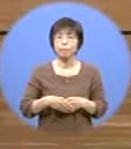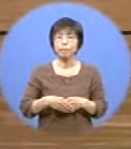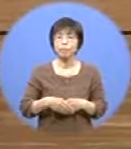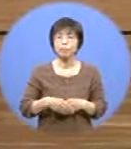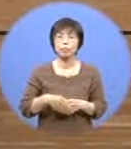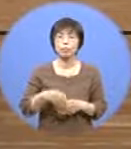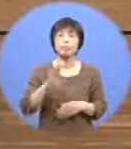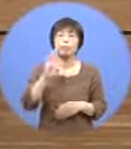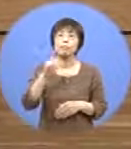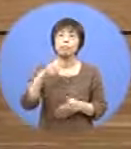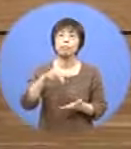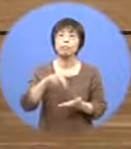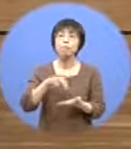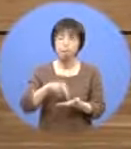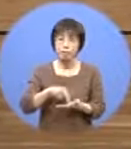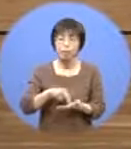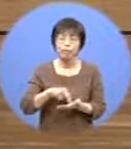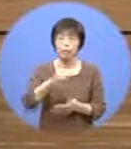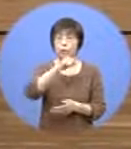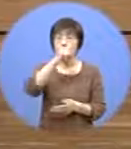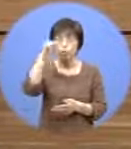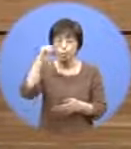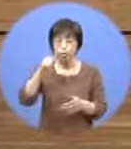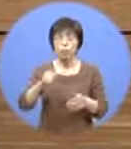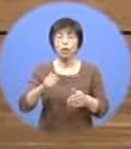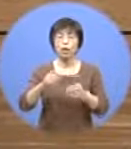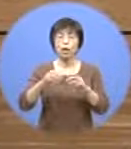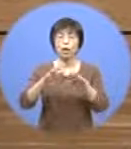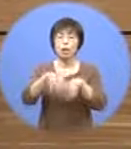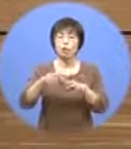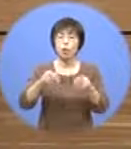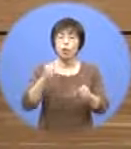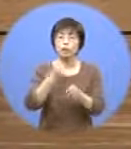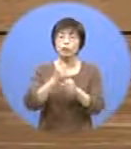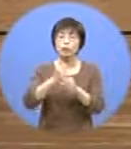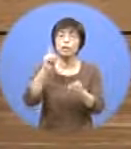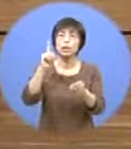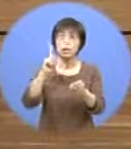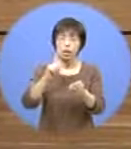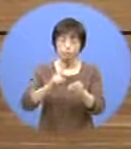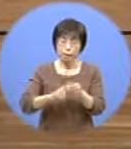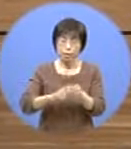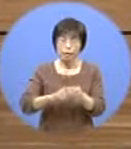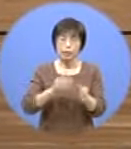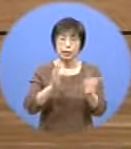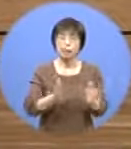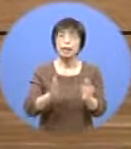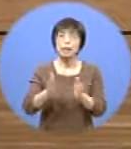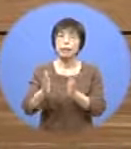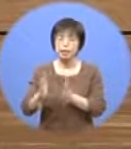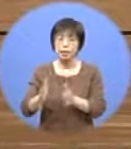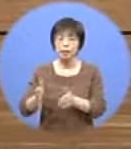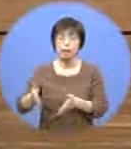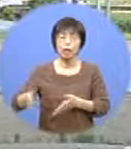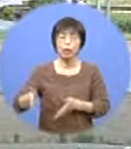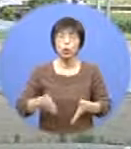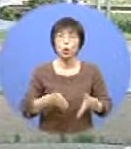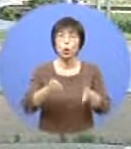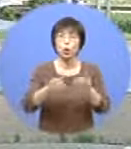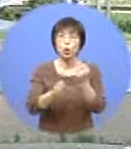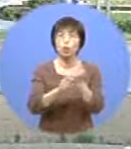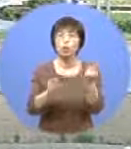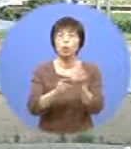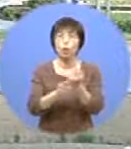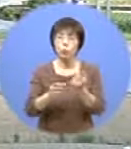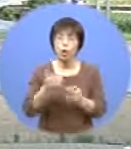和歌山県では優良な農地づくりということで、区画整理や農道の整備、農業